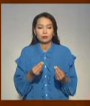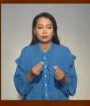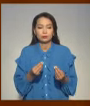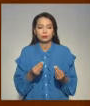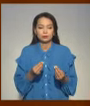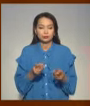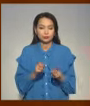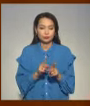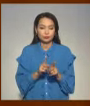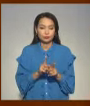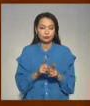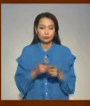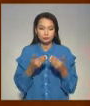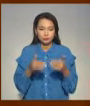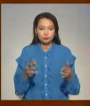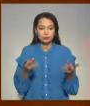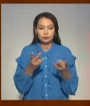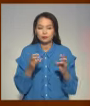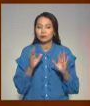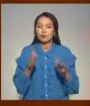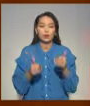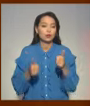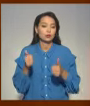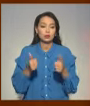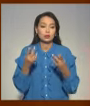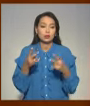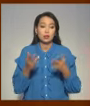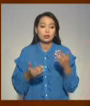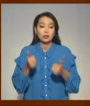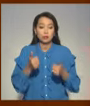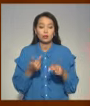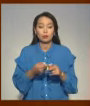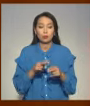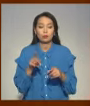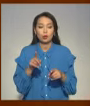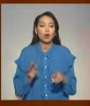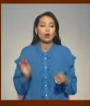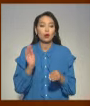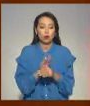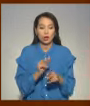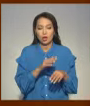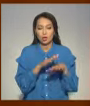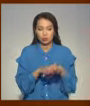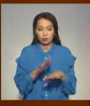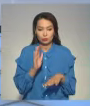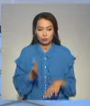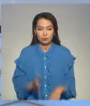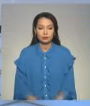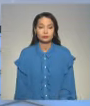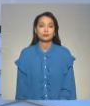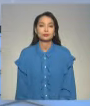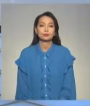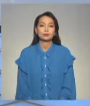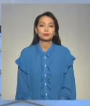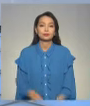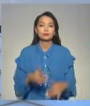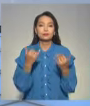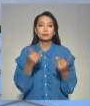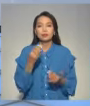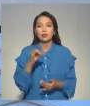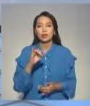жалақысы болу керек. Тек қана конкурс, ал конкурстан жеңіп алатын болса, ол қосымша қаражаты болады. Бүгін Тайбұға